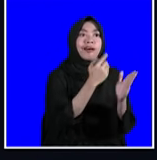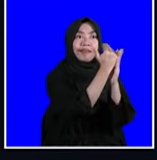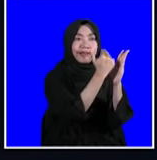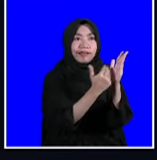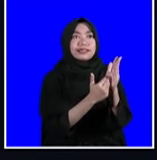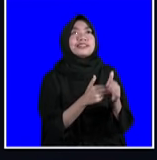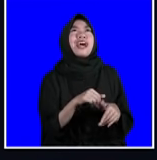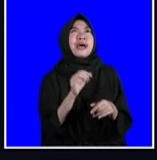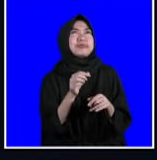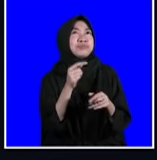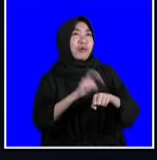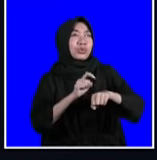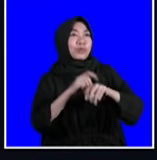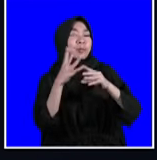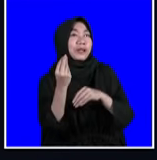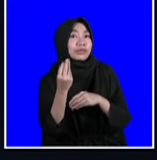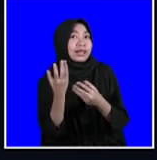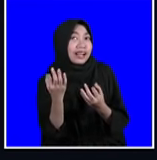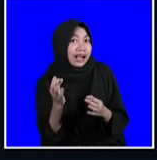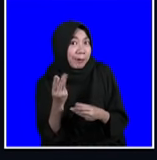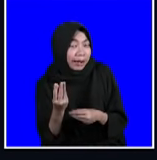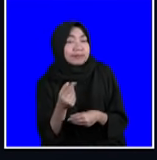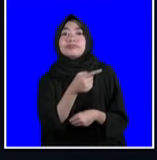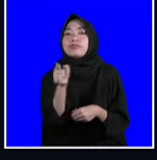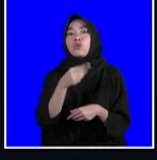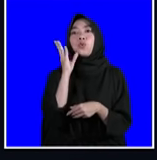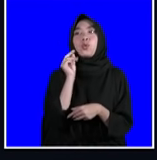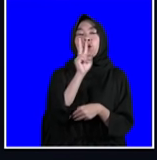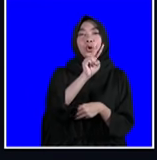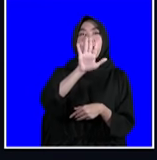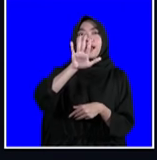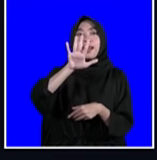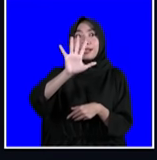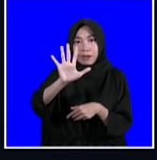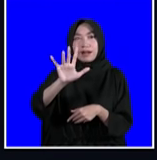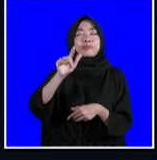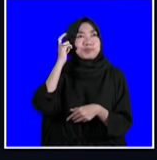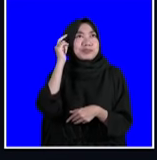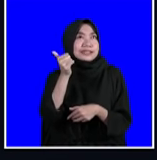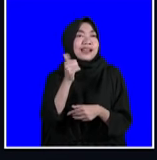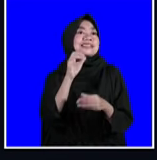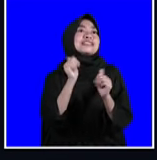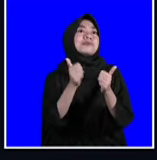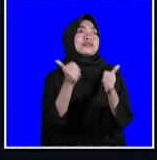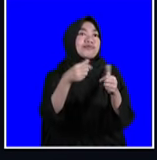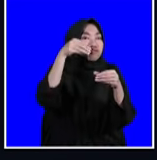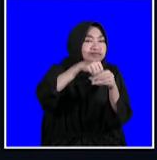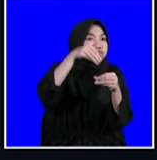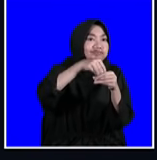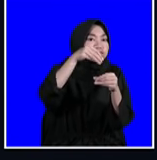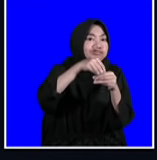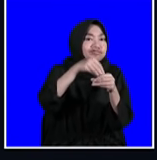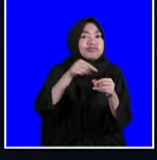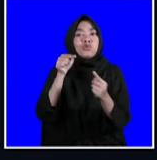adalah usia 25, ketika seseorang mulai bisa mengalokasikan penghasilannya untuk tujuan